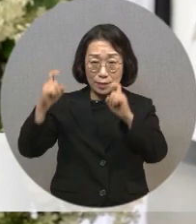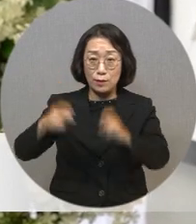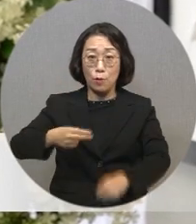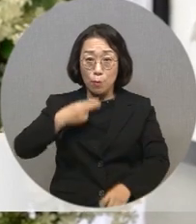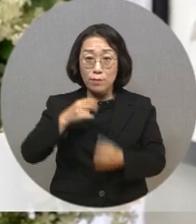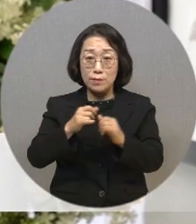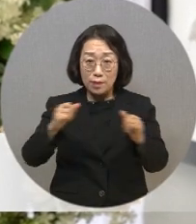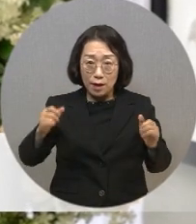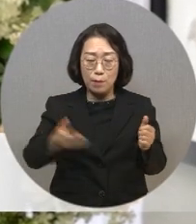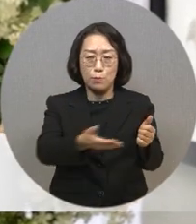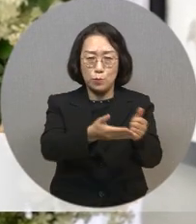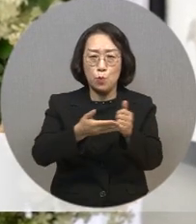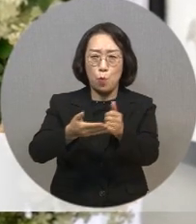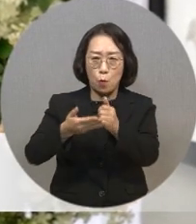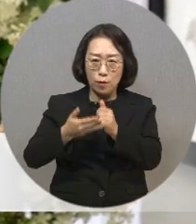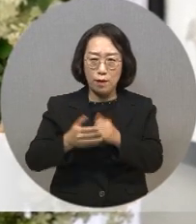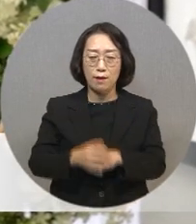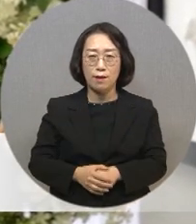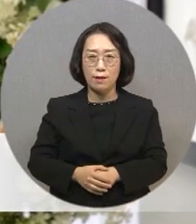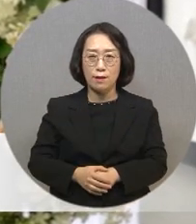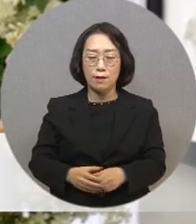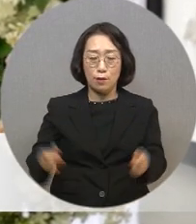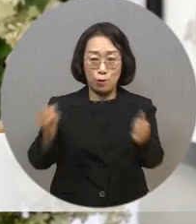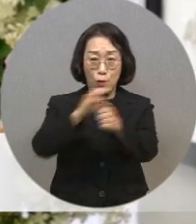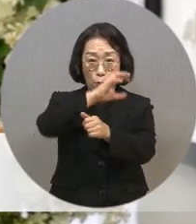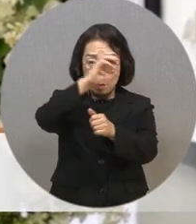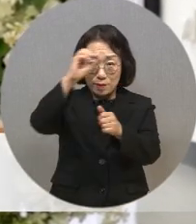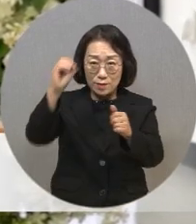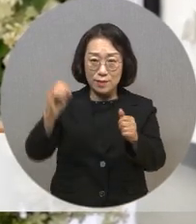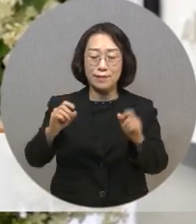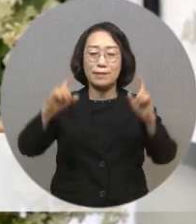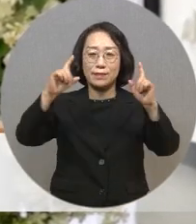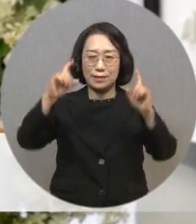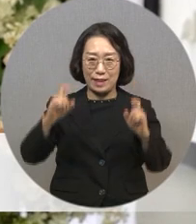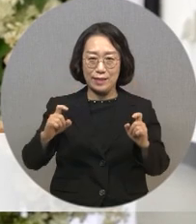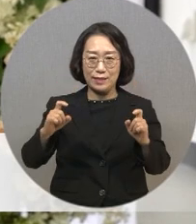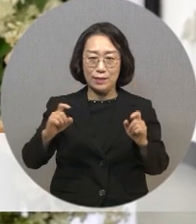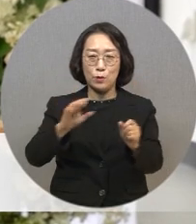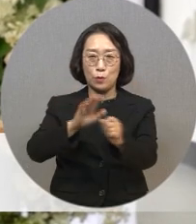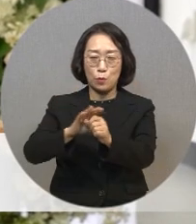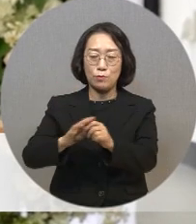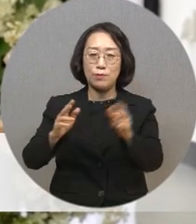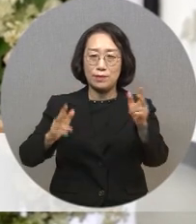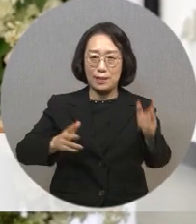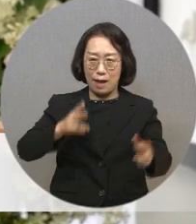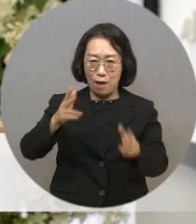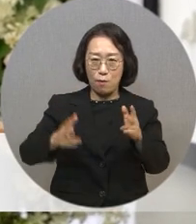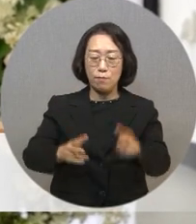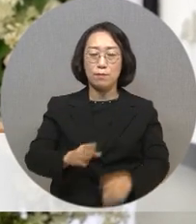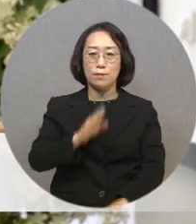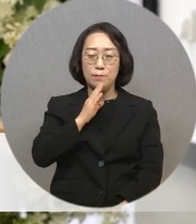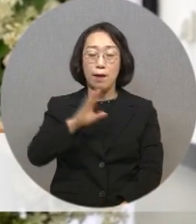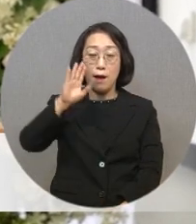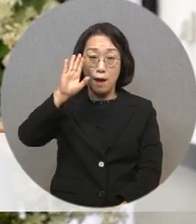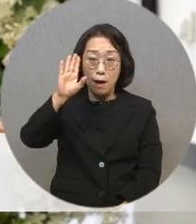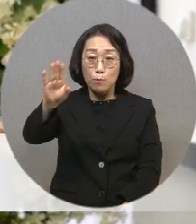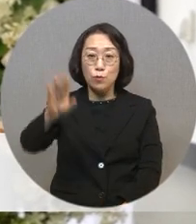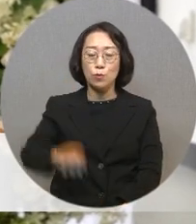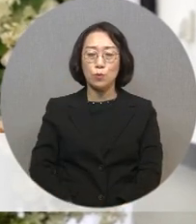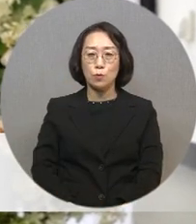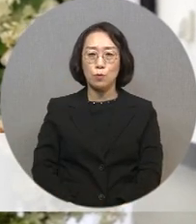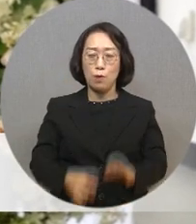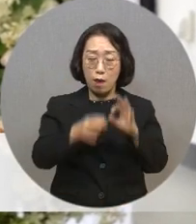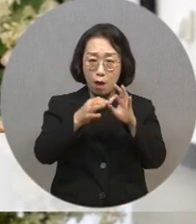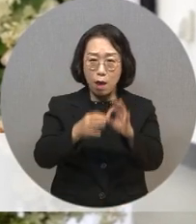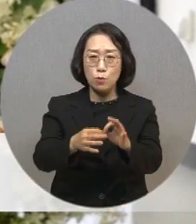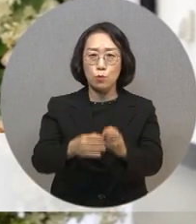위해서 다시 한번 웨딩을 이렇게 시켜드리는 그러한 사업으로서 이렇게 추진을 하게 되었습니다. 그래서 앞으로도